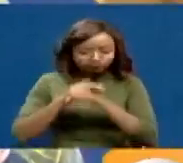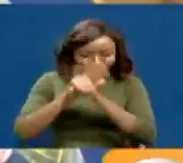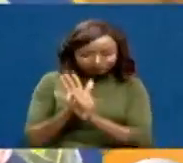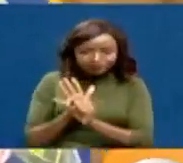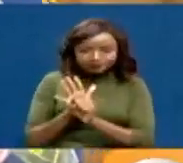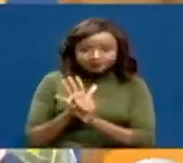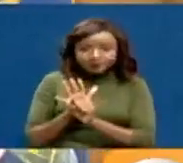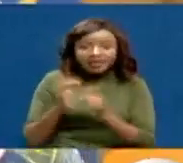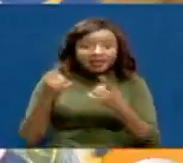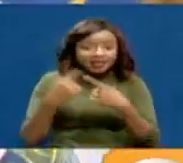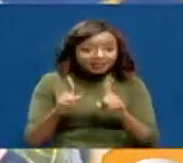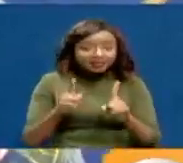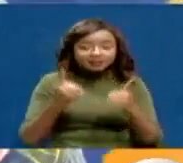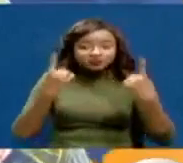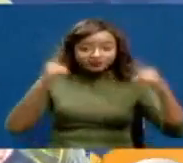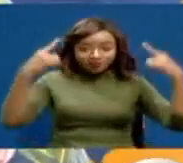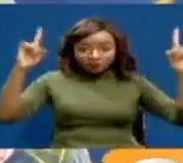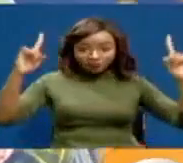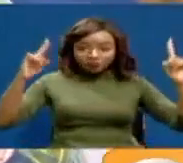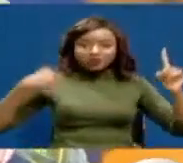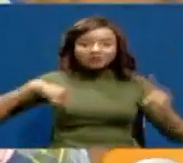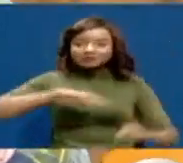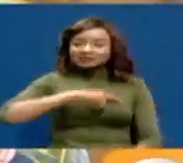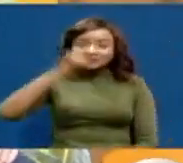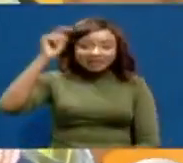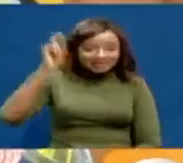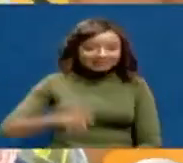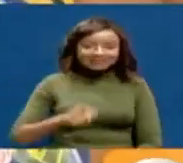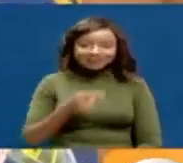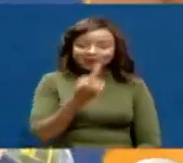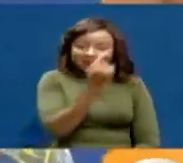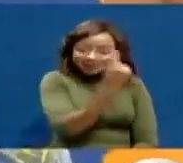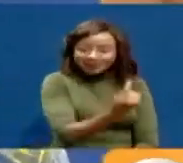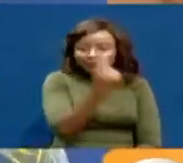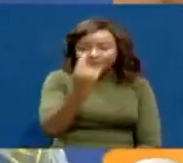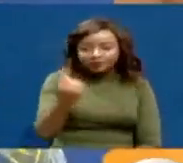Lakini ndio tufaulu, lazima kila moja wetu